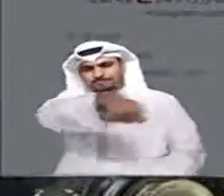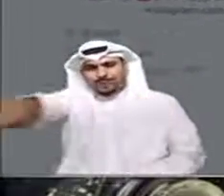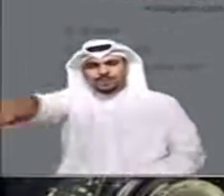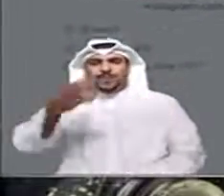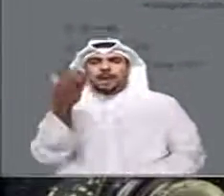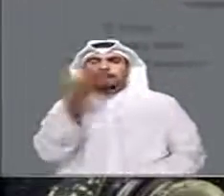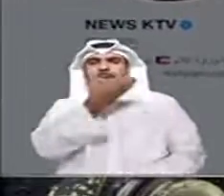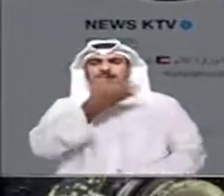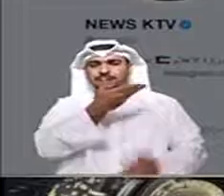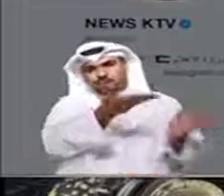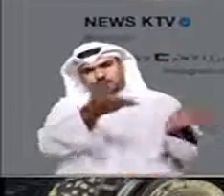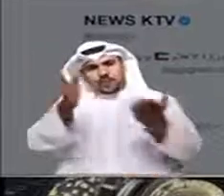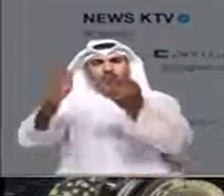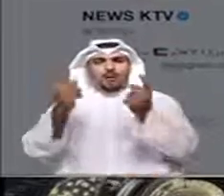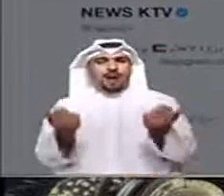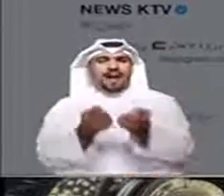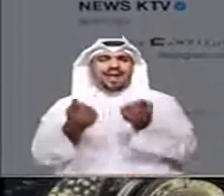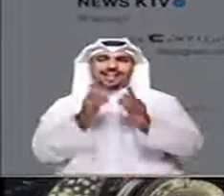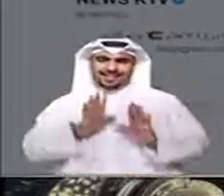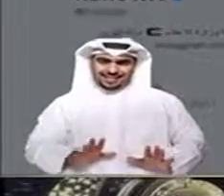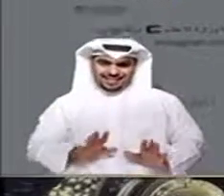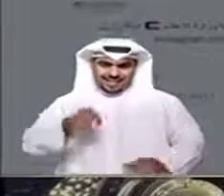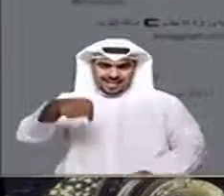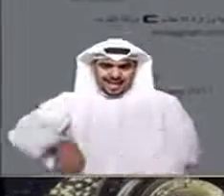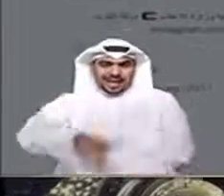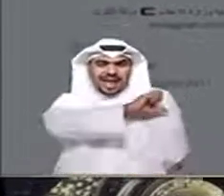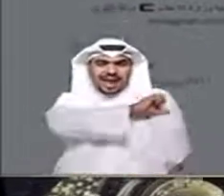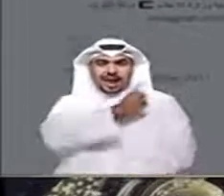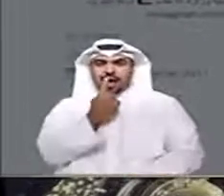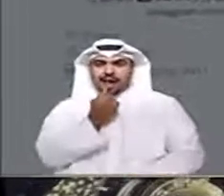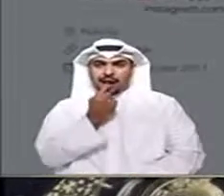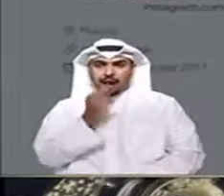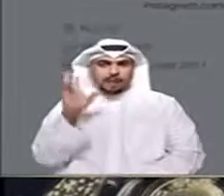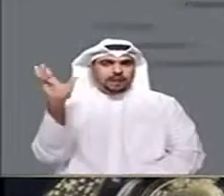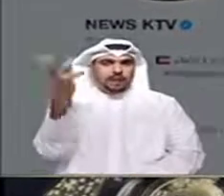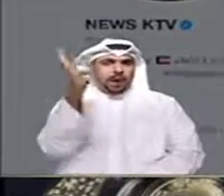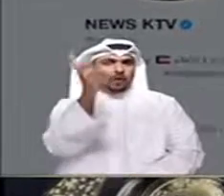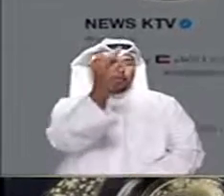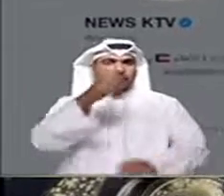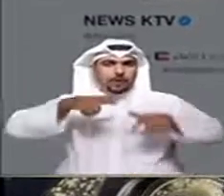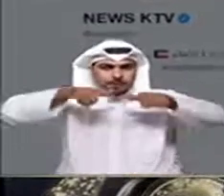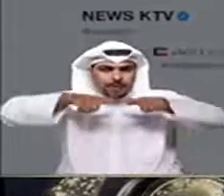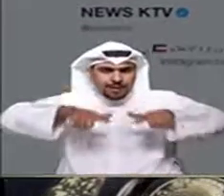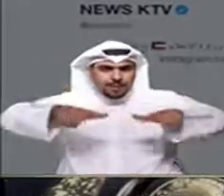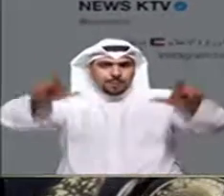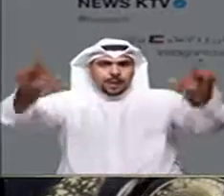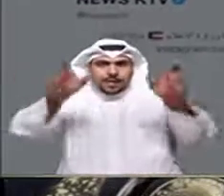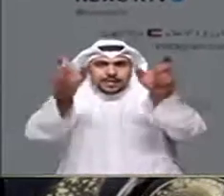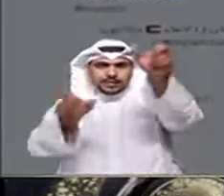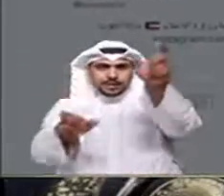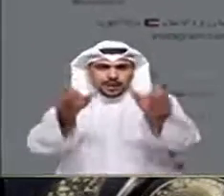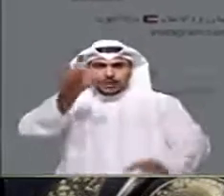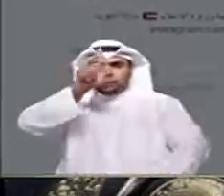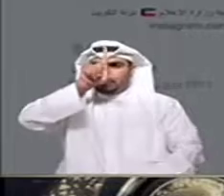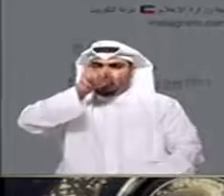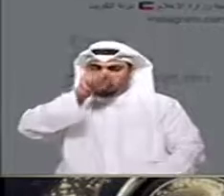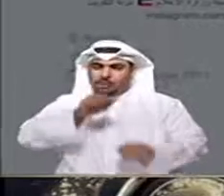للجميع، أطلقت الجمعية حملتها الإنسانية بمشاركة ودعم عدد من المهتمين ناشطين في مجال الأعمال